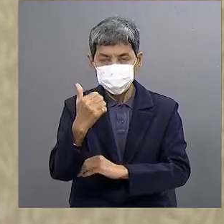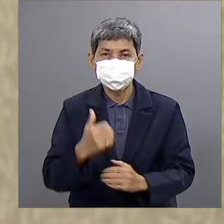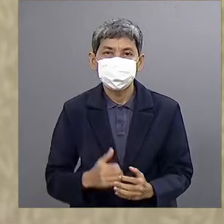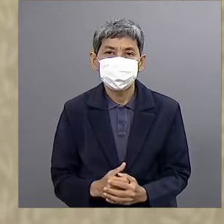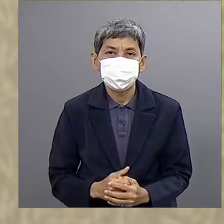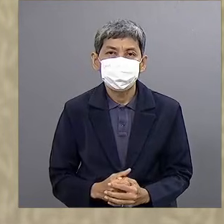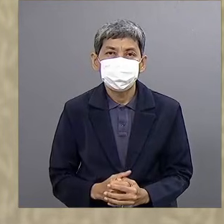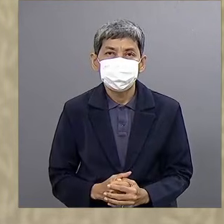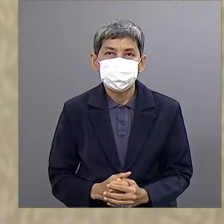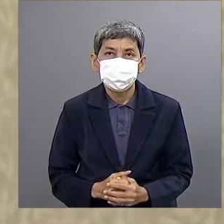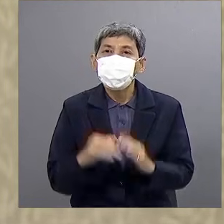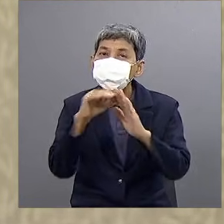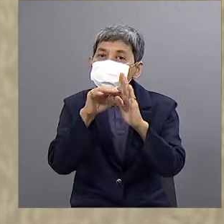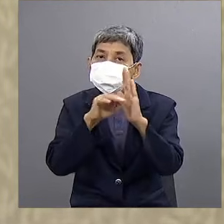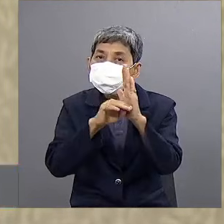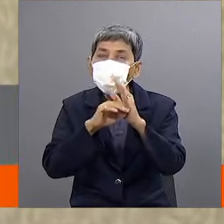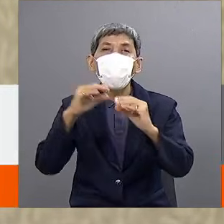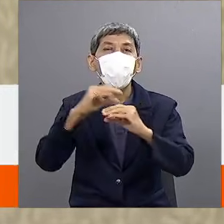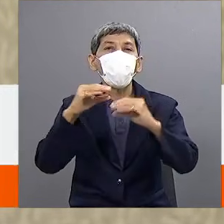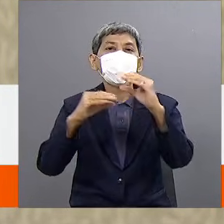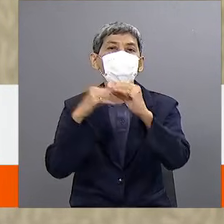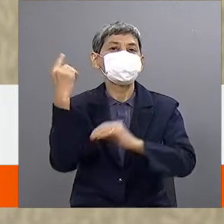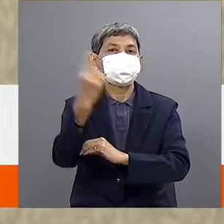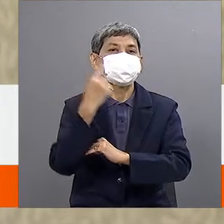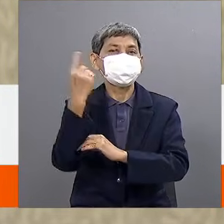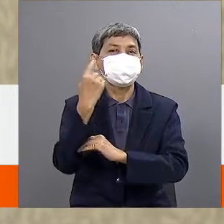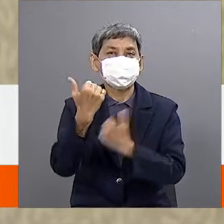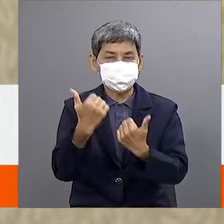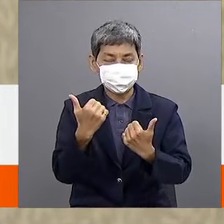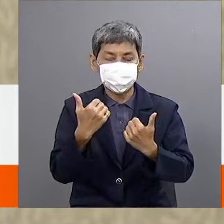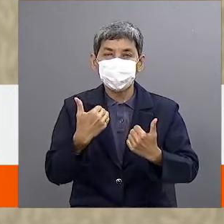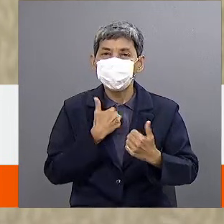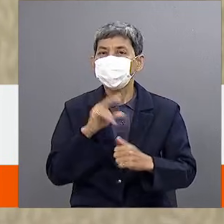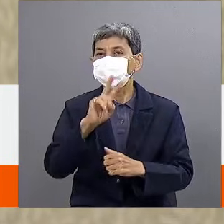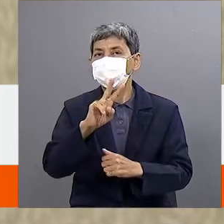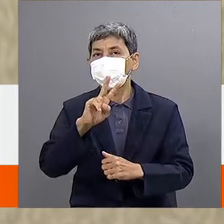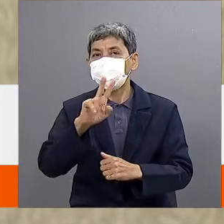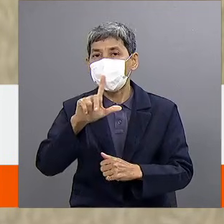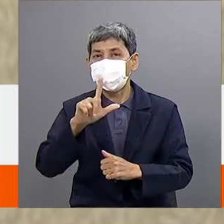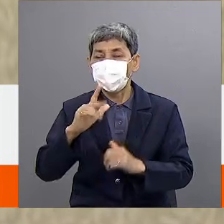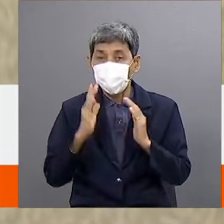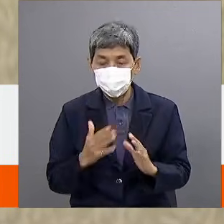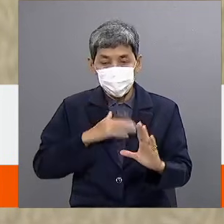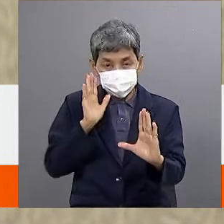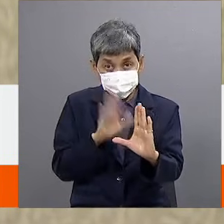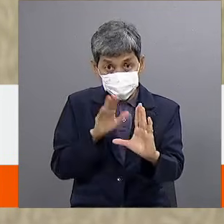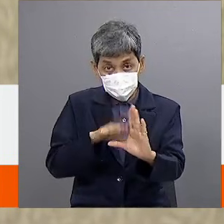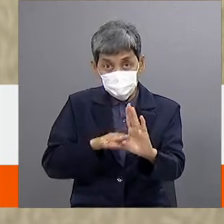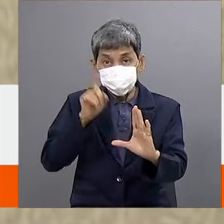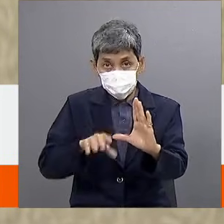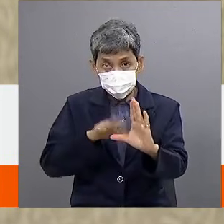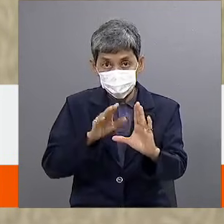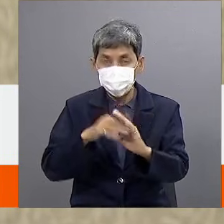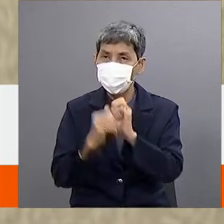หลักเกณฑ์ของโครงการเราเที่ยวด้วยกันเฟส3นะครับจำนวน2ล้านสิทธิ์ผู้ลงทะเบียนนะครับจะต้องอายุตั้งแต่18